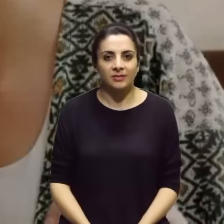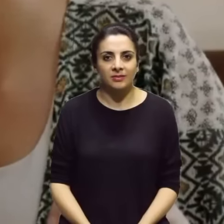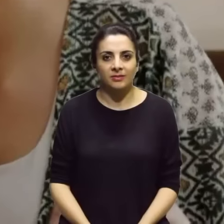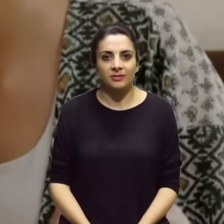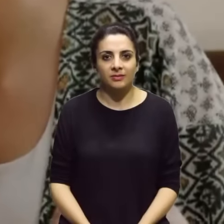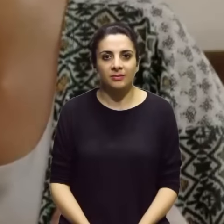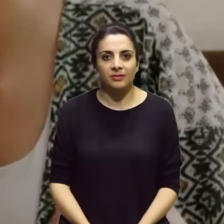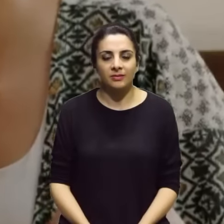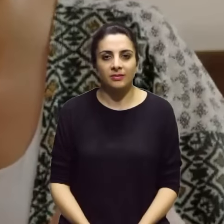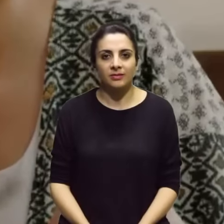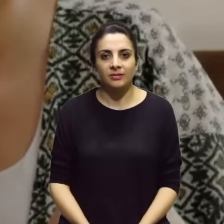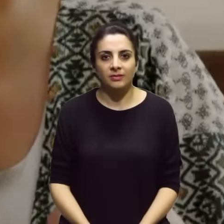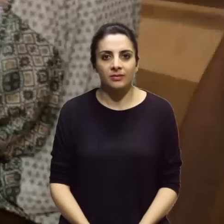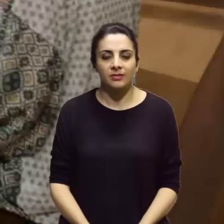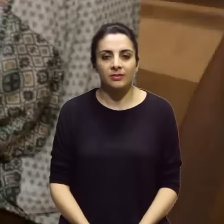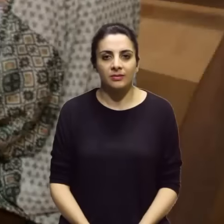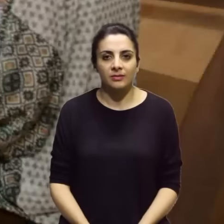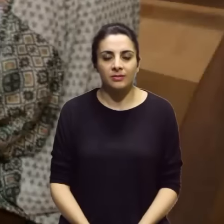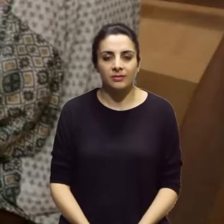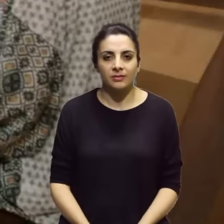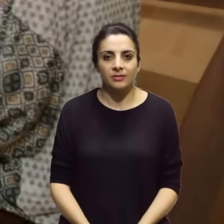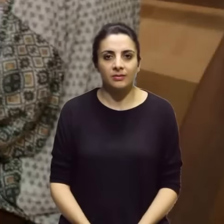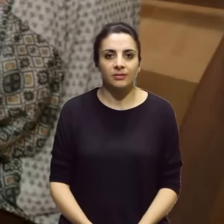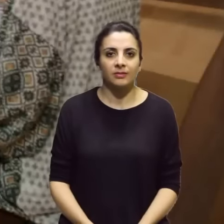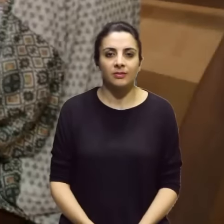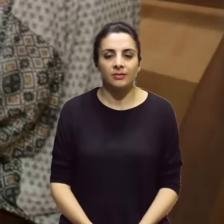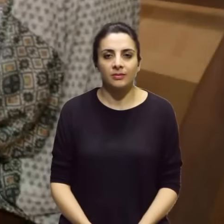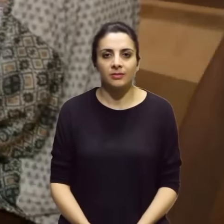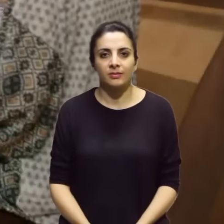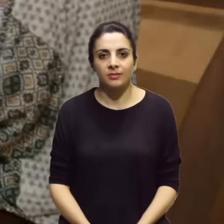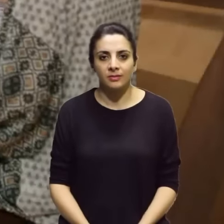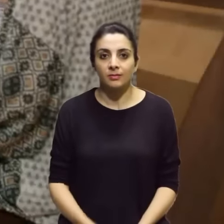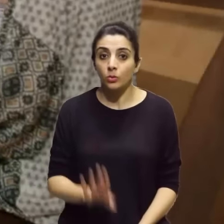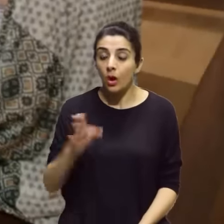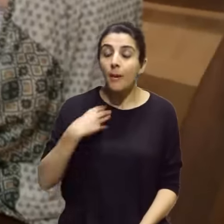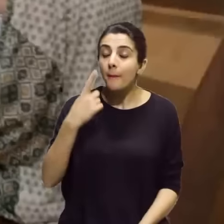Ayşem masalı öptü. Melda keyfi kaçmış gibi durgunlaştı.